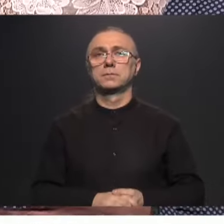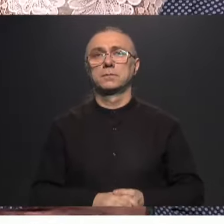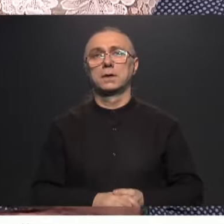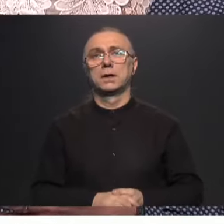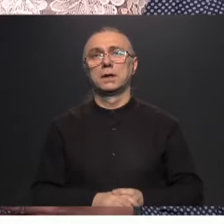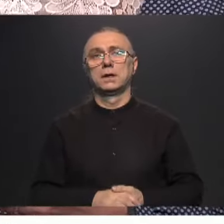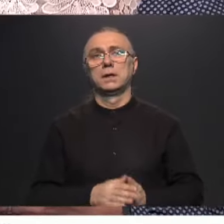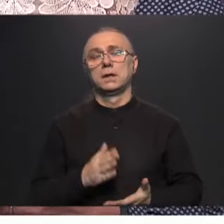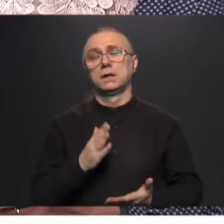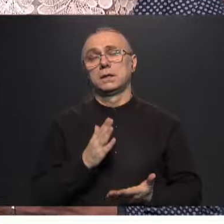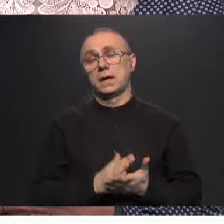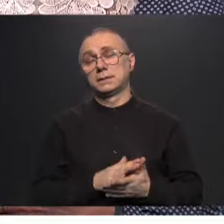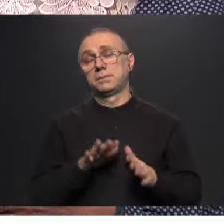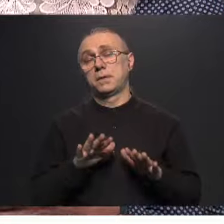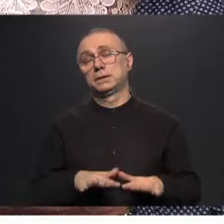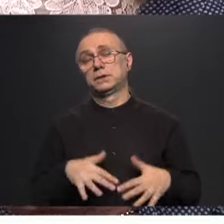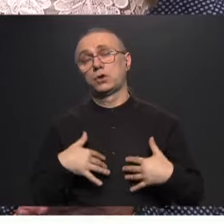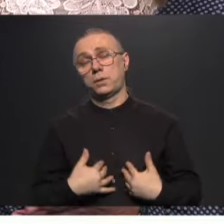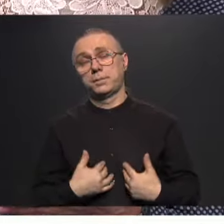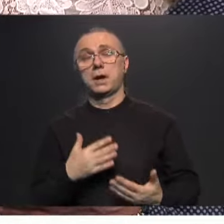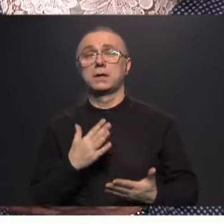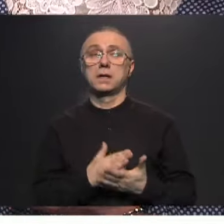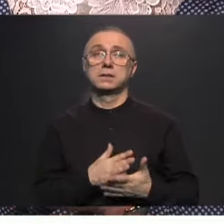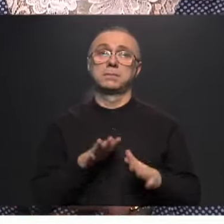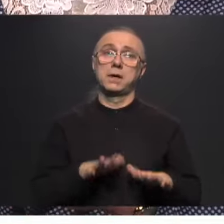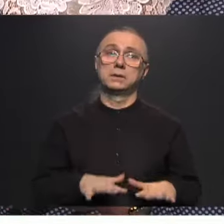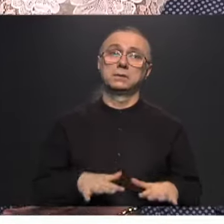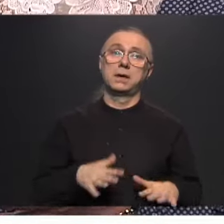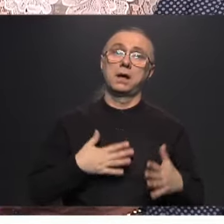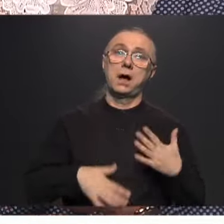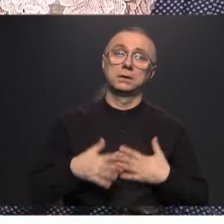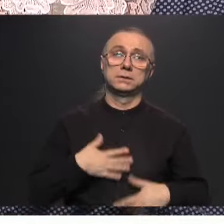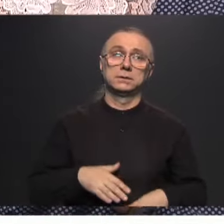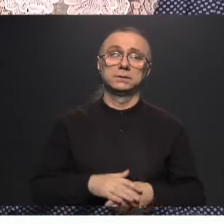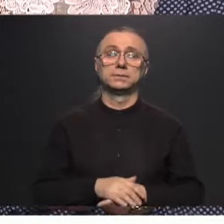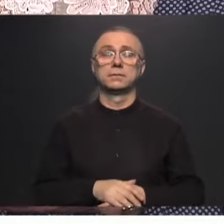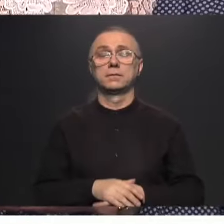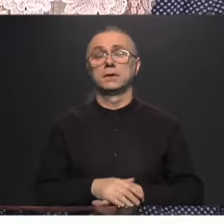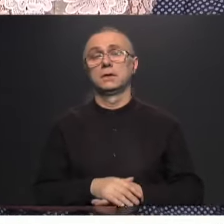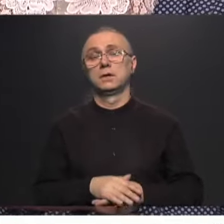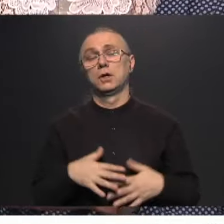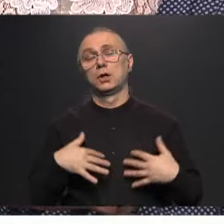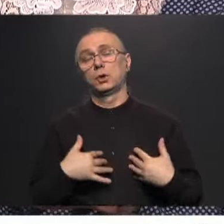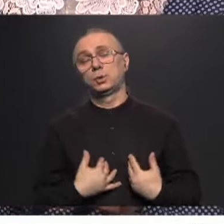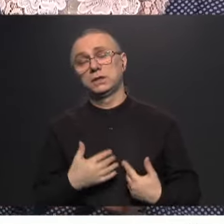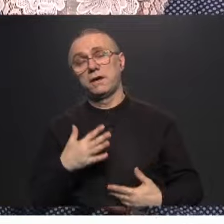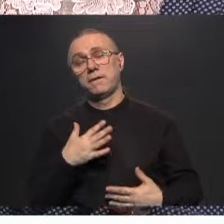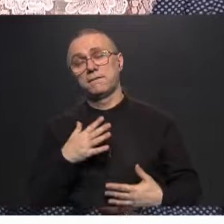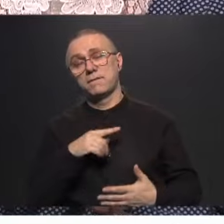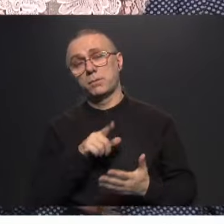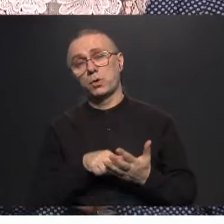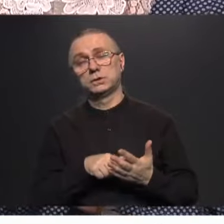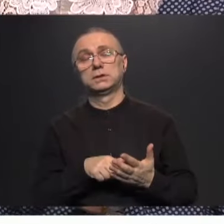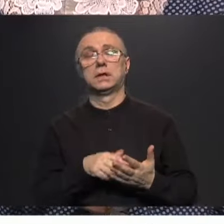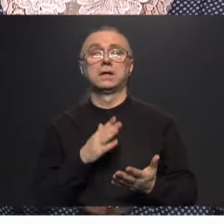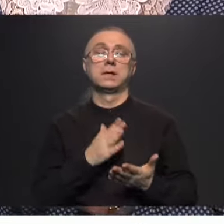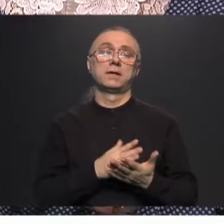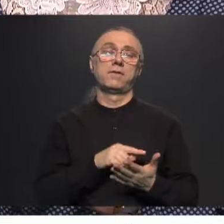есть место скорби, есть место радости. Вот вопросы грустные сменяются вопросами более радостными о